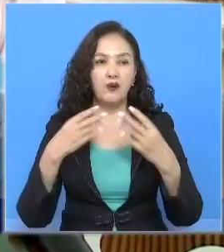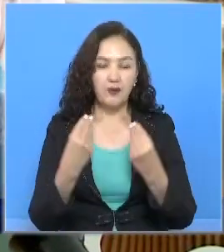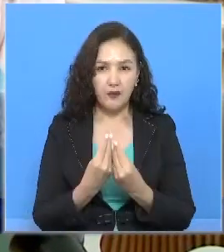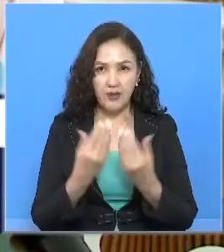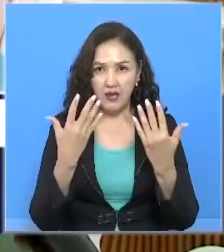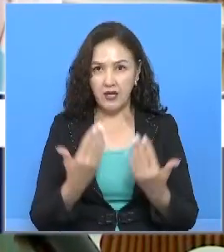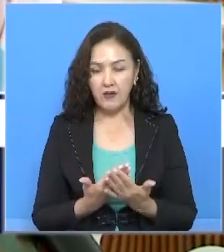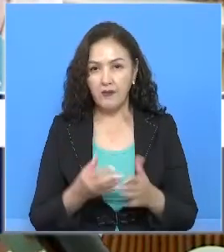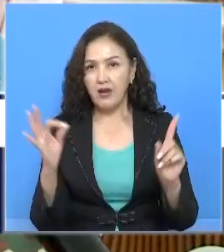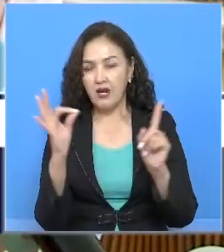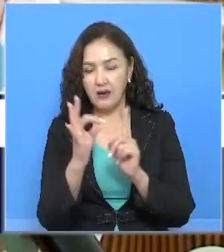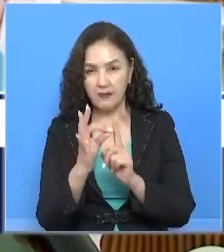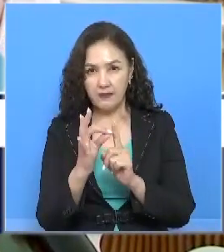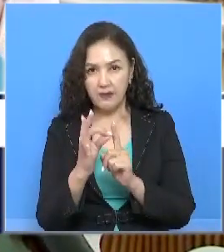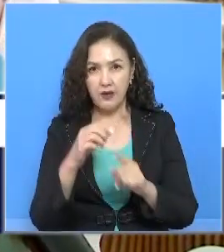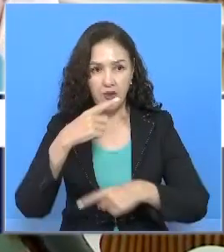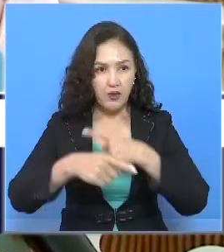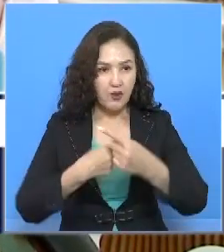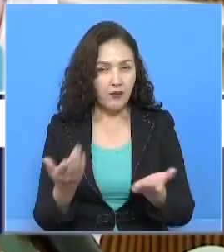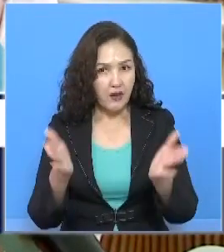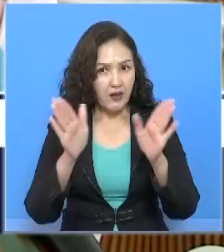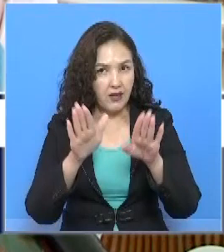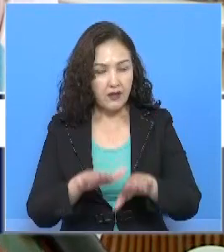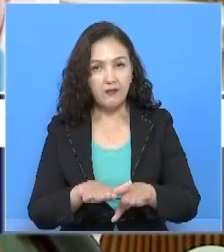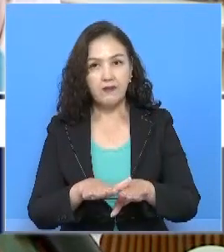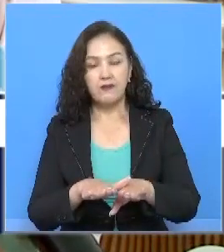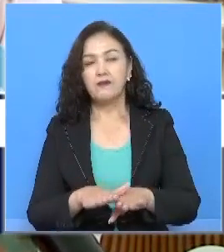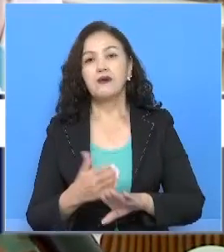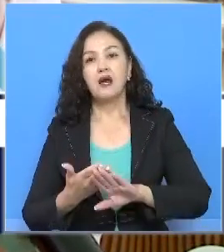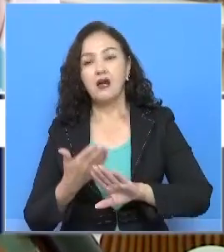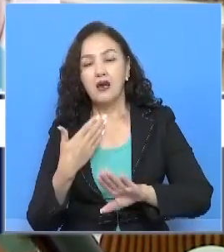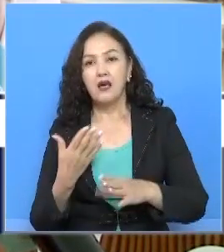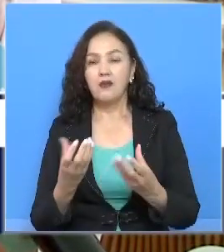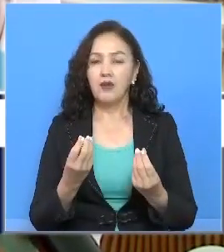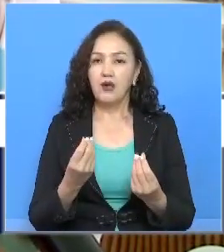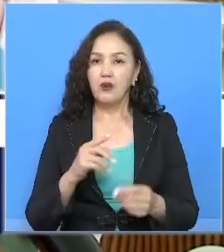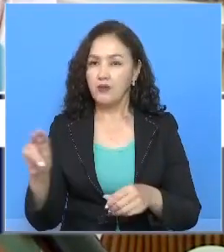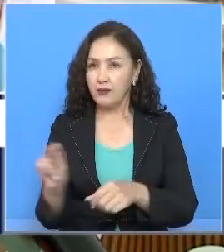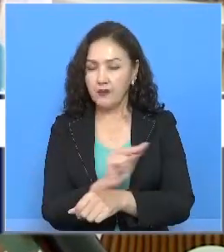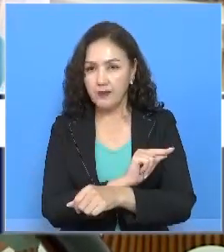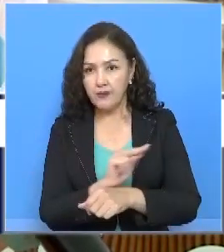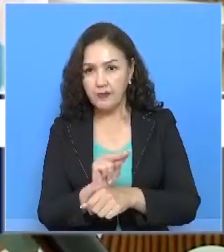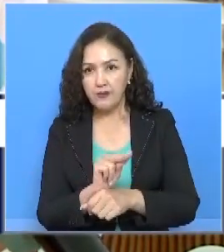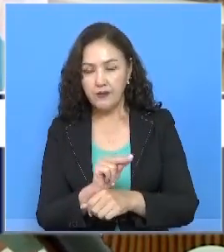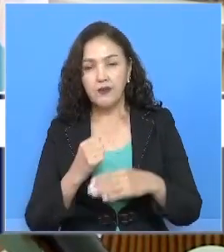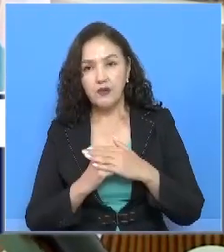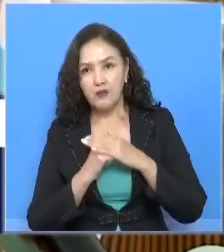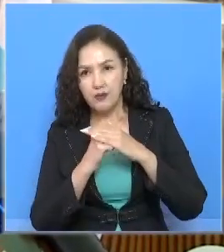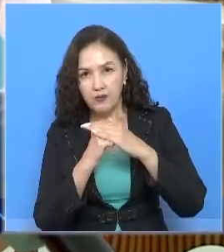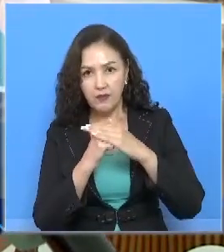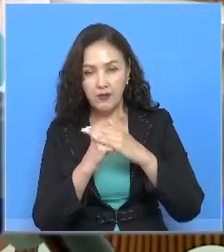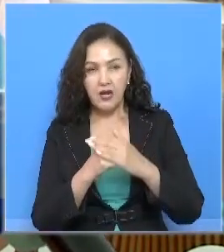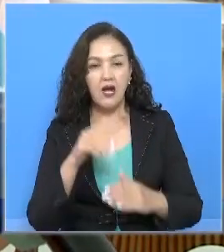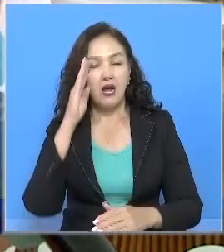кейін мақсат ұрпақ қалдыру керек артта. Және сол ұрпақ тәрбиелеп жеткізу ол